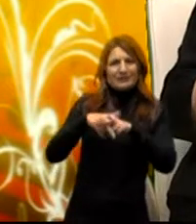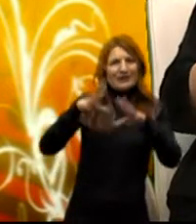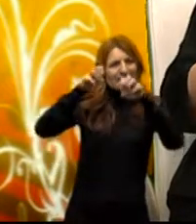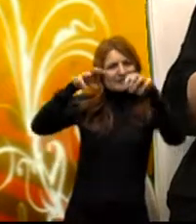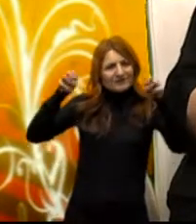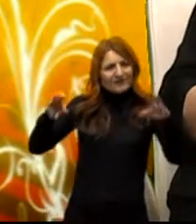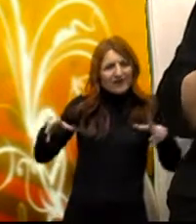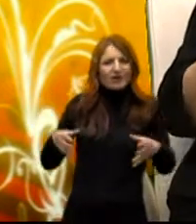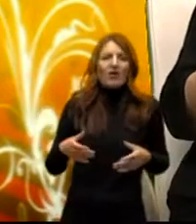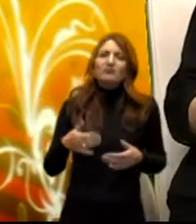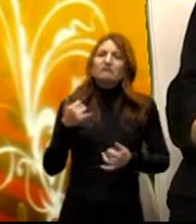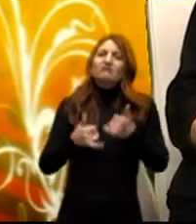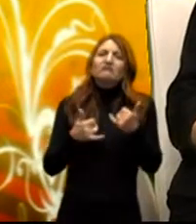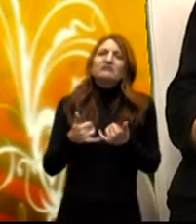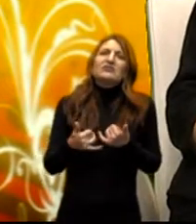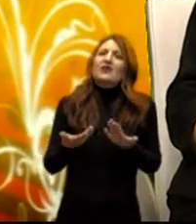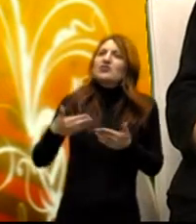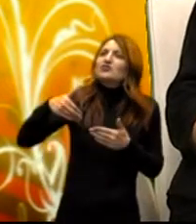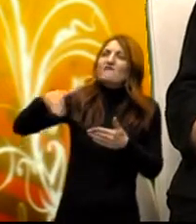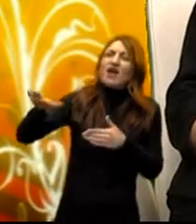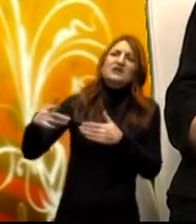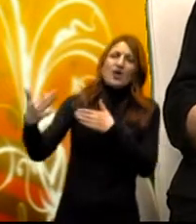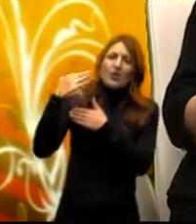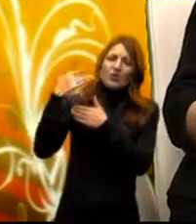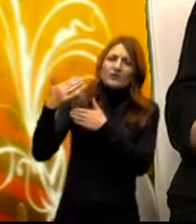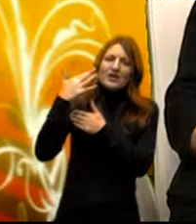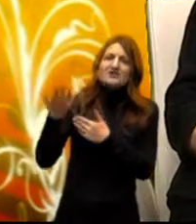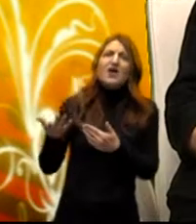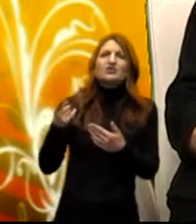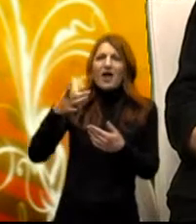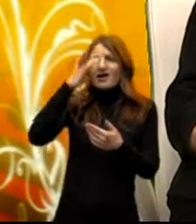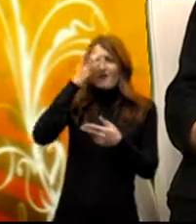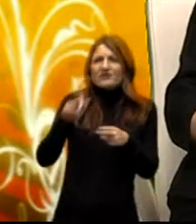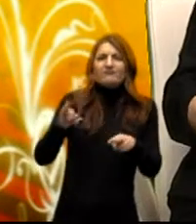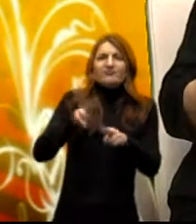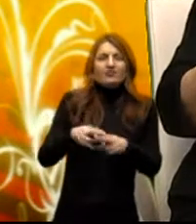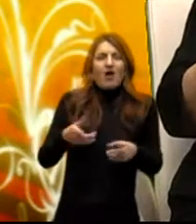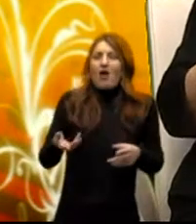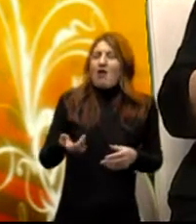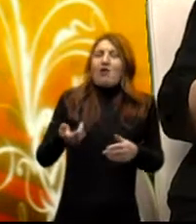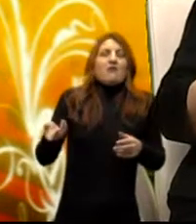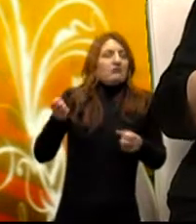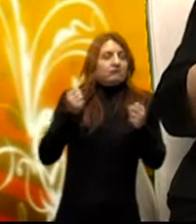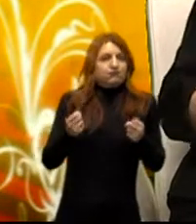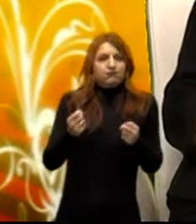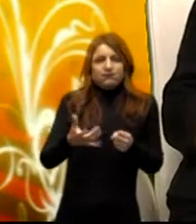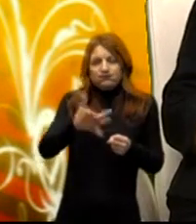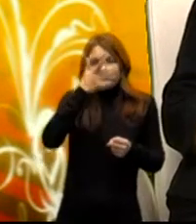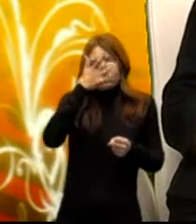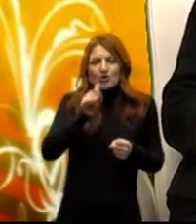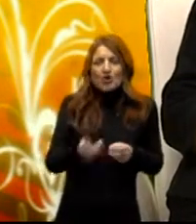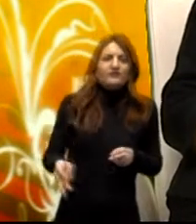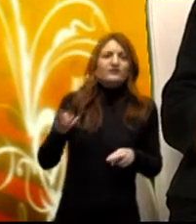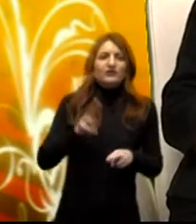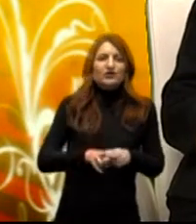svjetlo, da li nam je neki su vanjski faktori utjecali da se glavobolja pojača, da li su ju uzrokovali